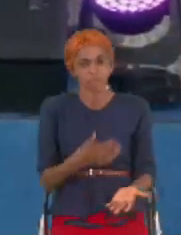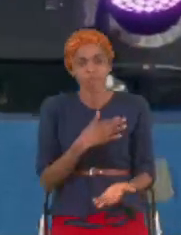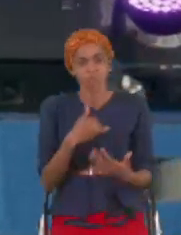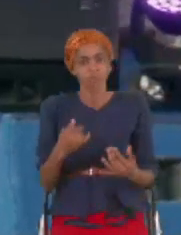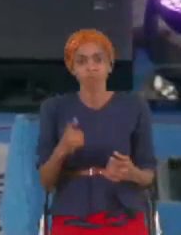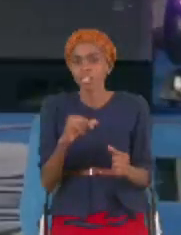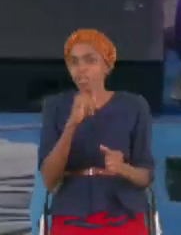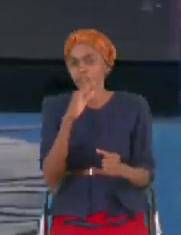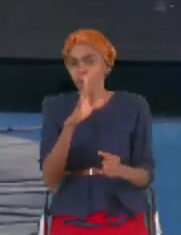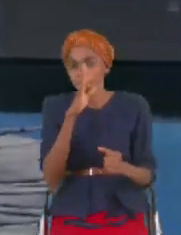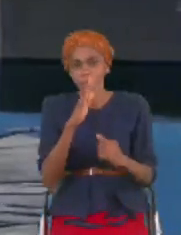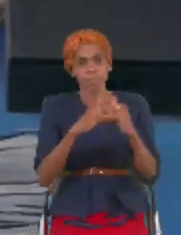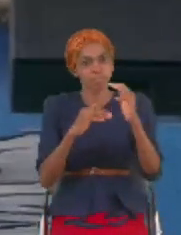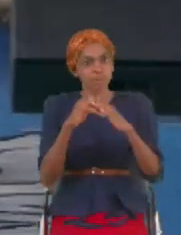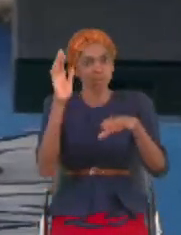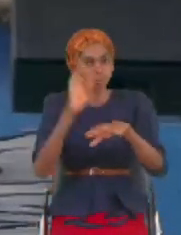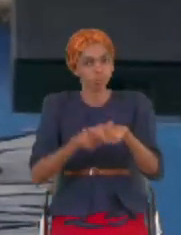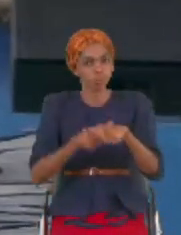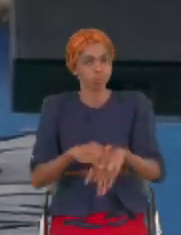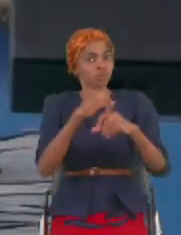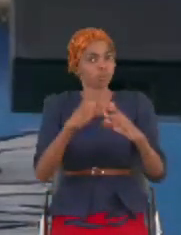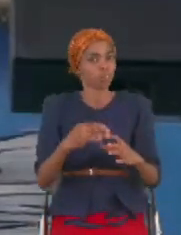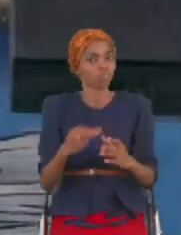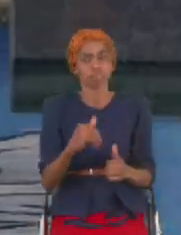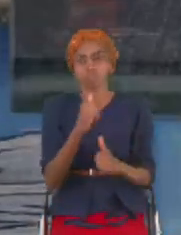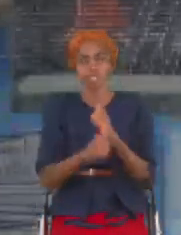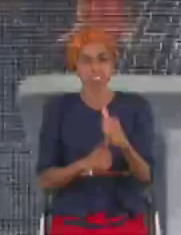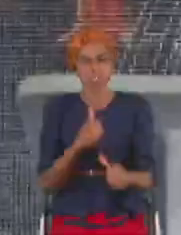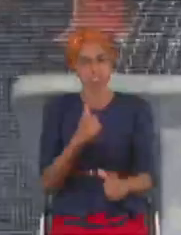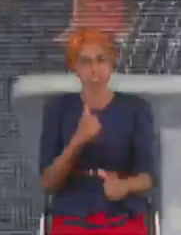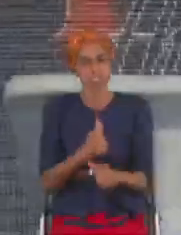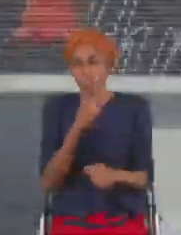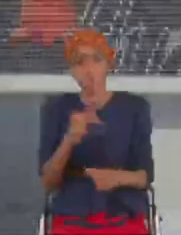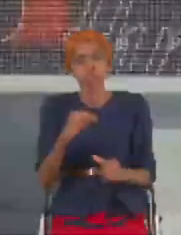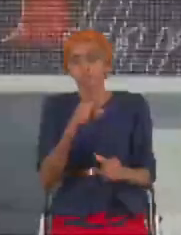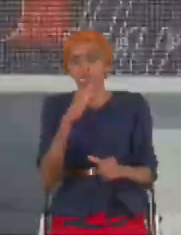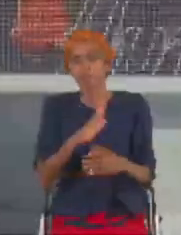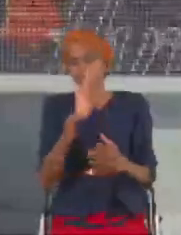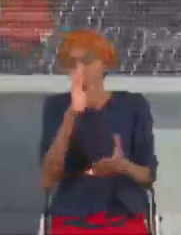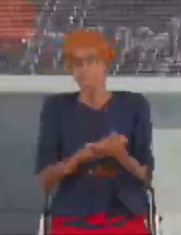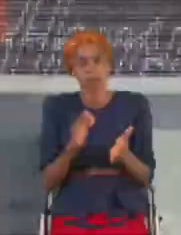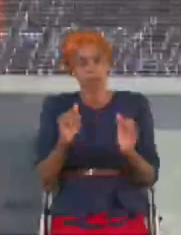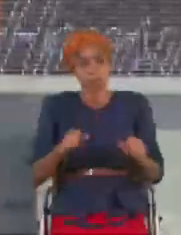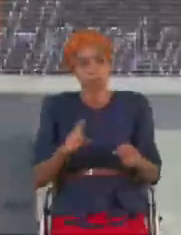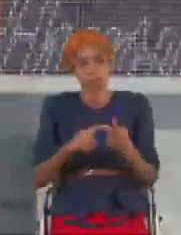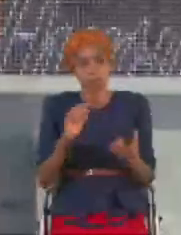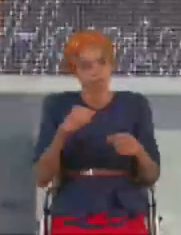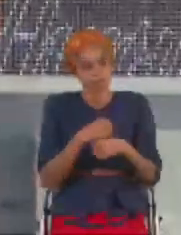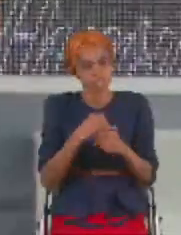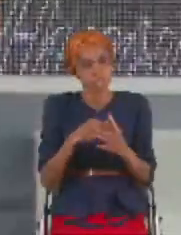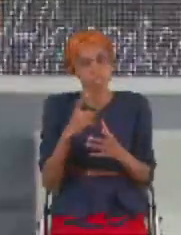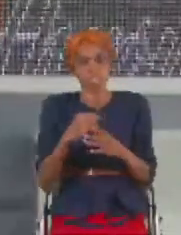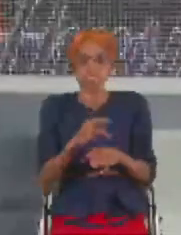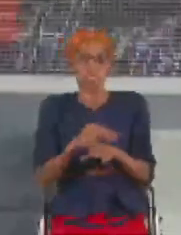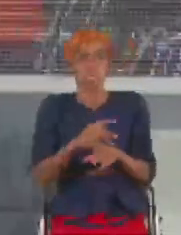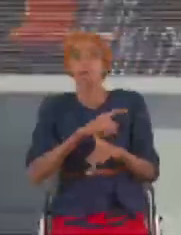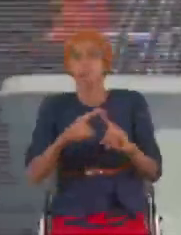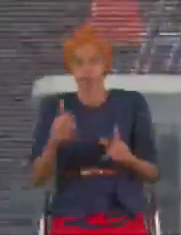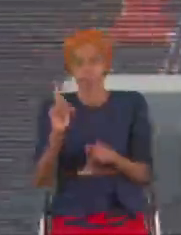être bâtie sur l'europe d âge tu ne pourras pas réussi dans le ministère mais cela